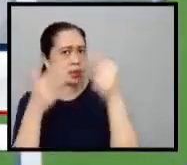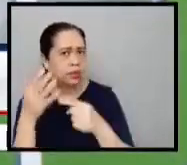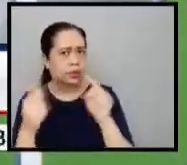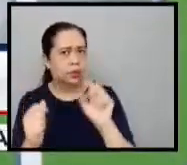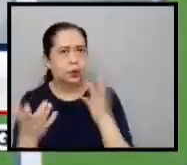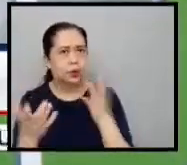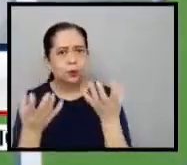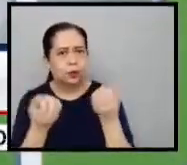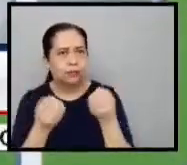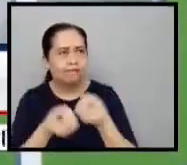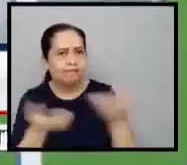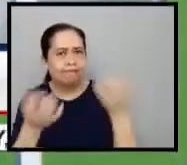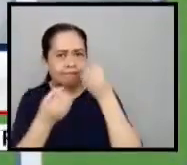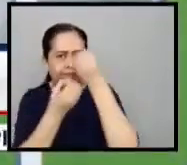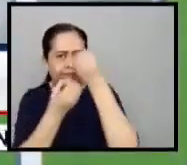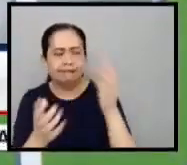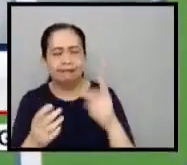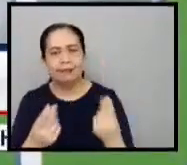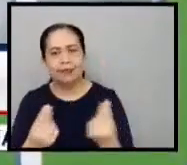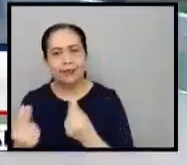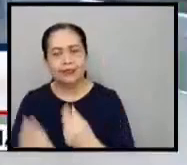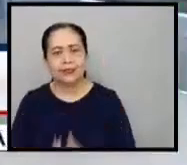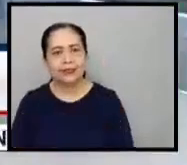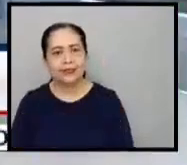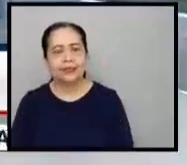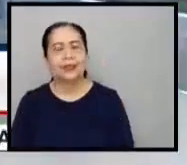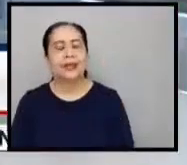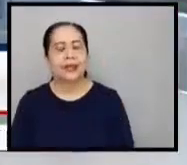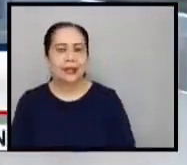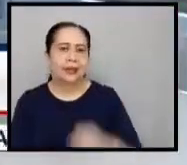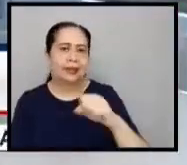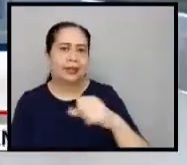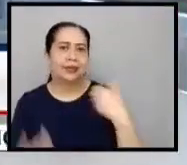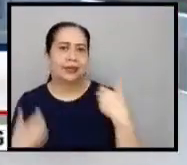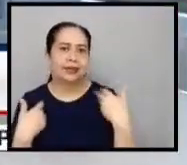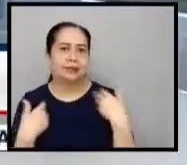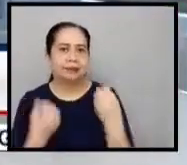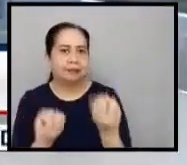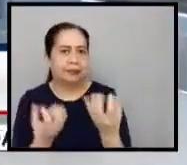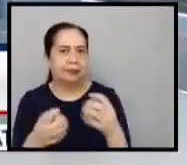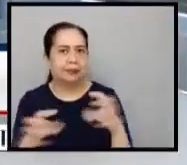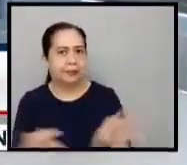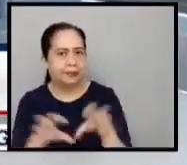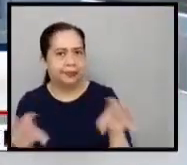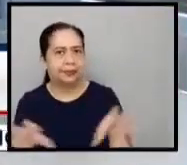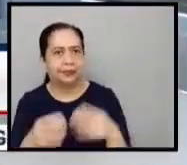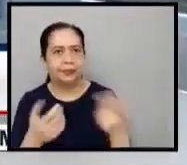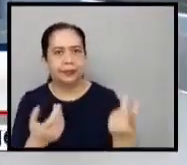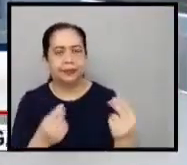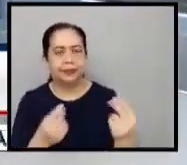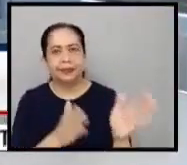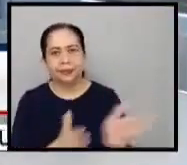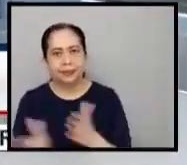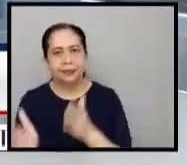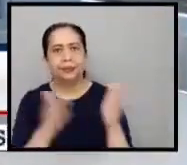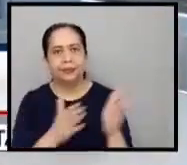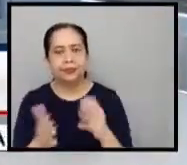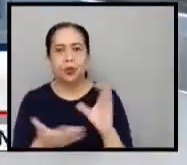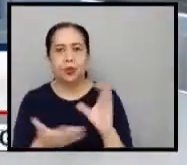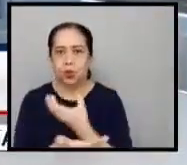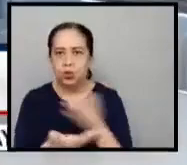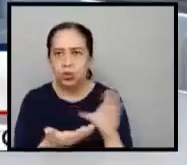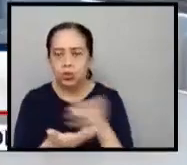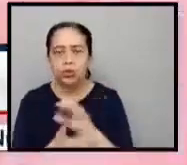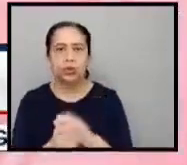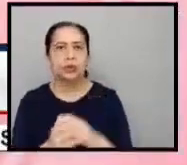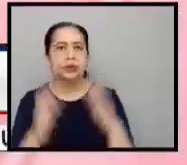gagawin? Oh, yes po, meron po tayong marami po tayong inihanda na concerts and festivals